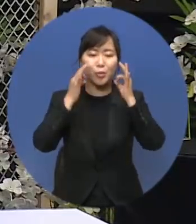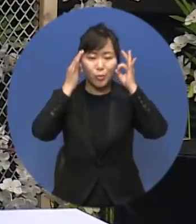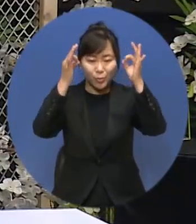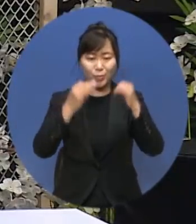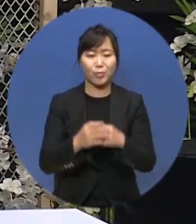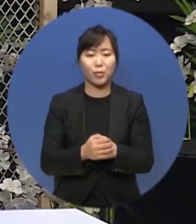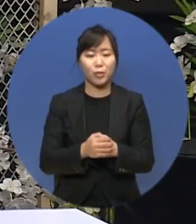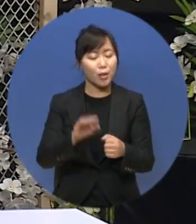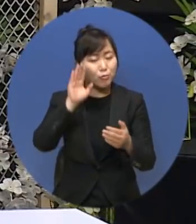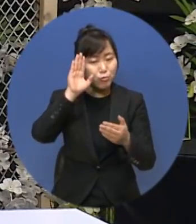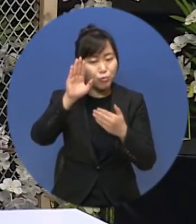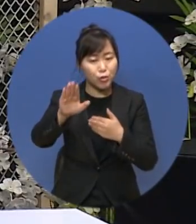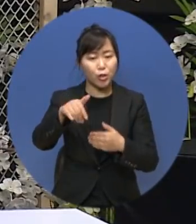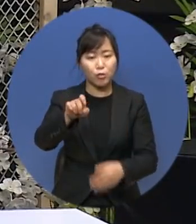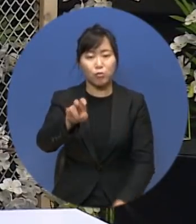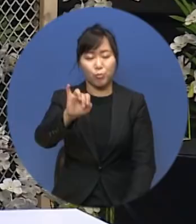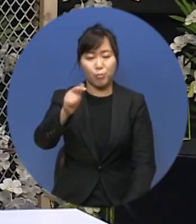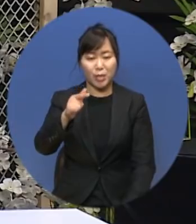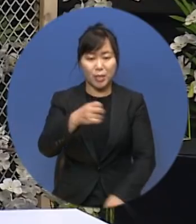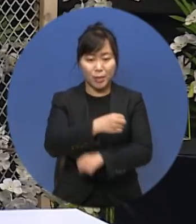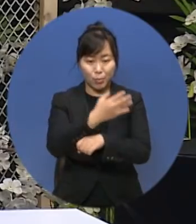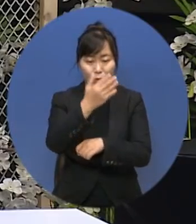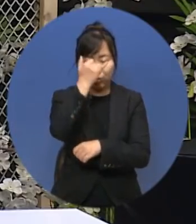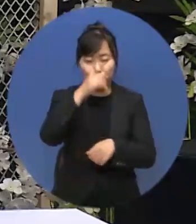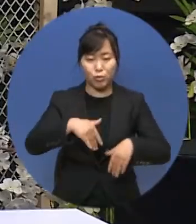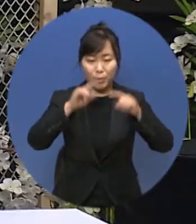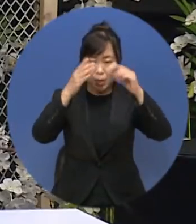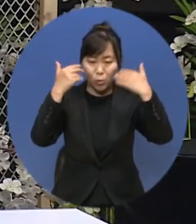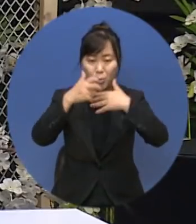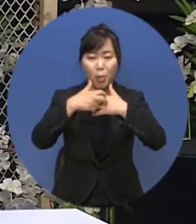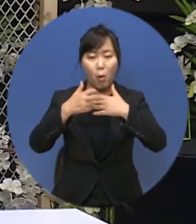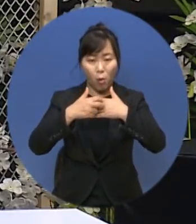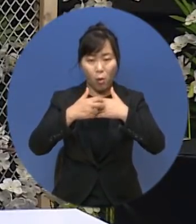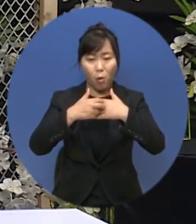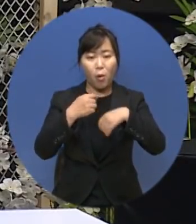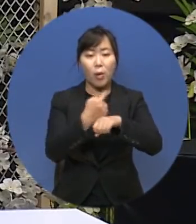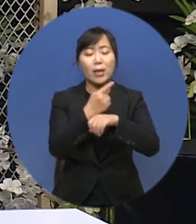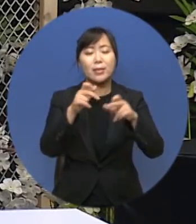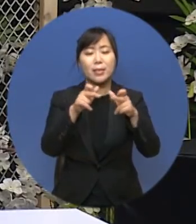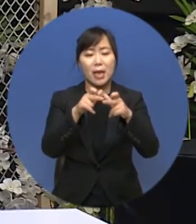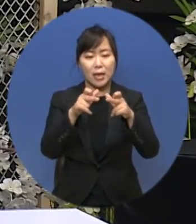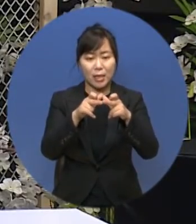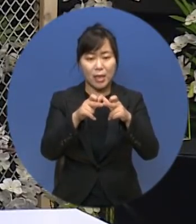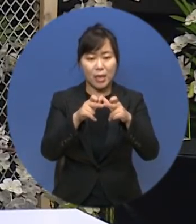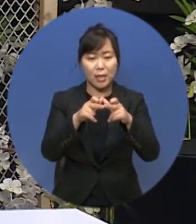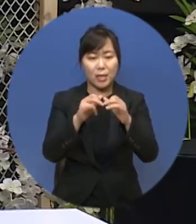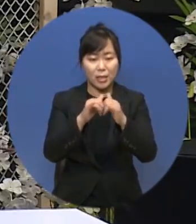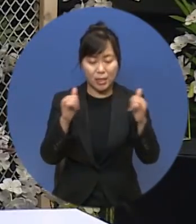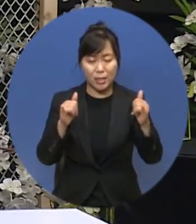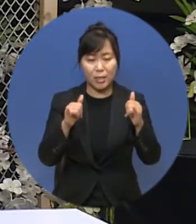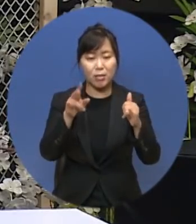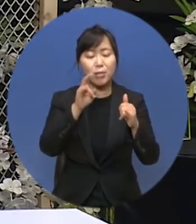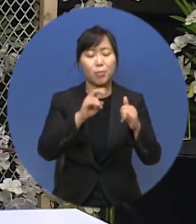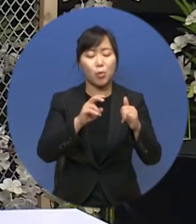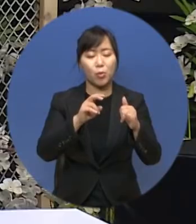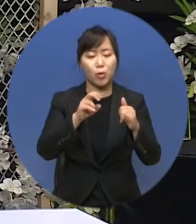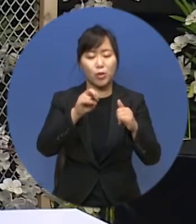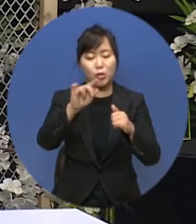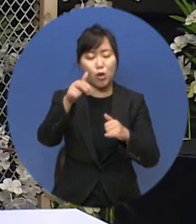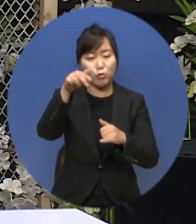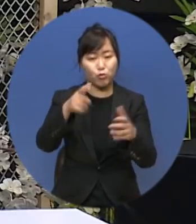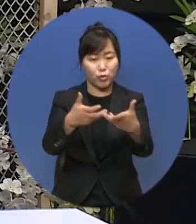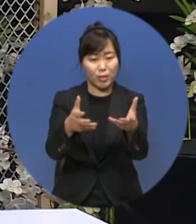노력했었습니다. 그 이후 국민일보, 충남대학교 병원 등에서 장애인 연주단을 취업시키는